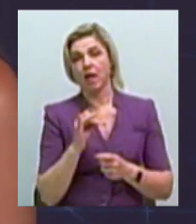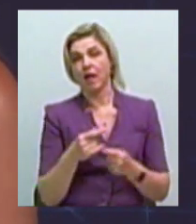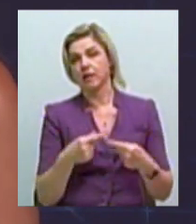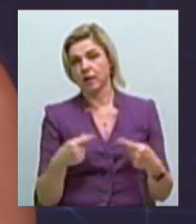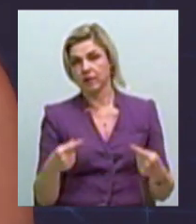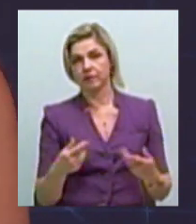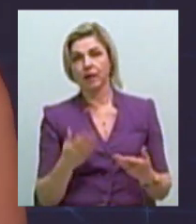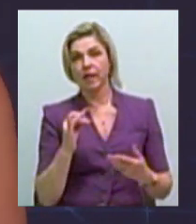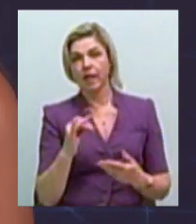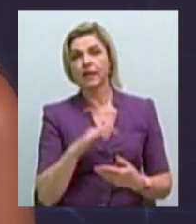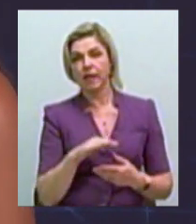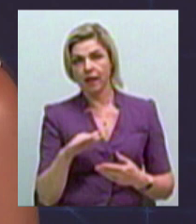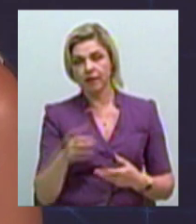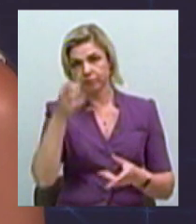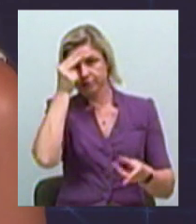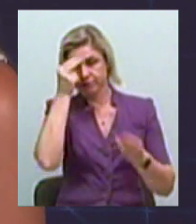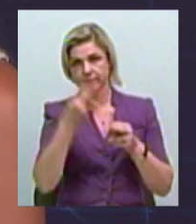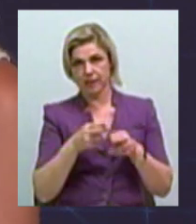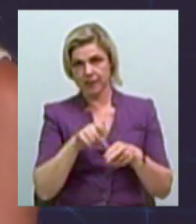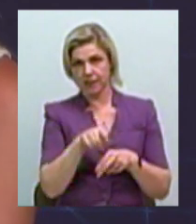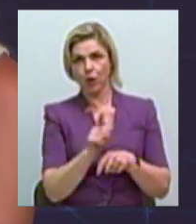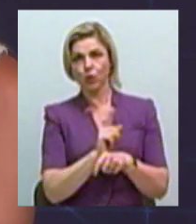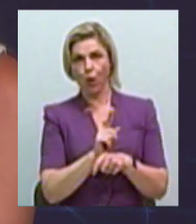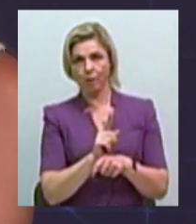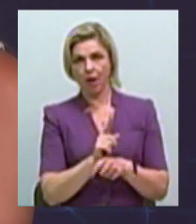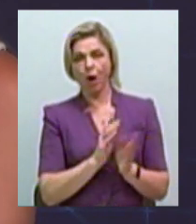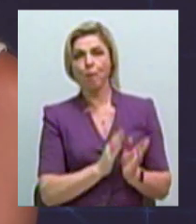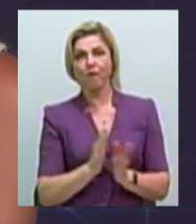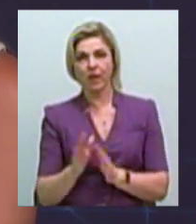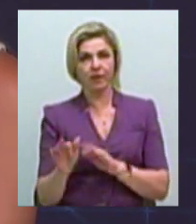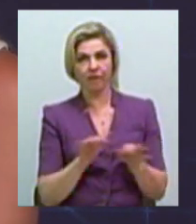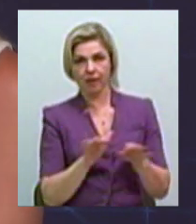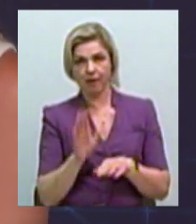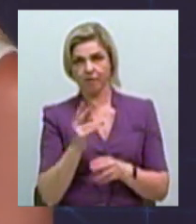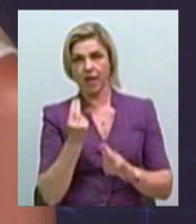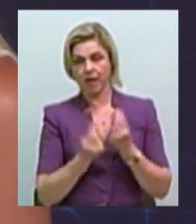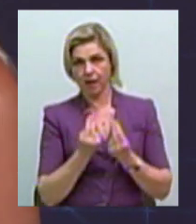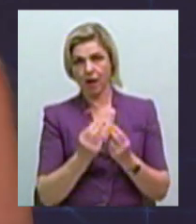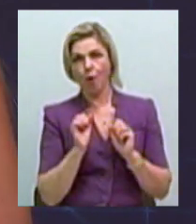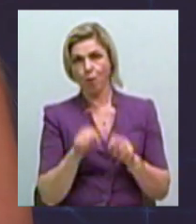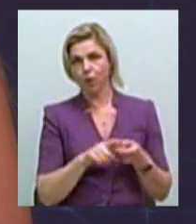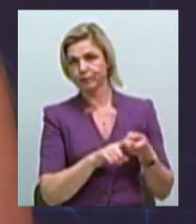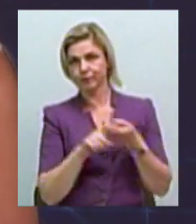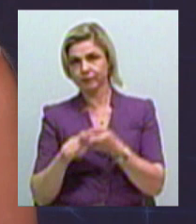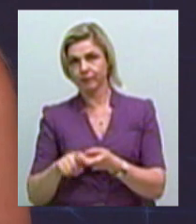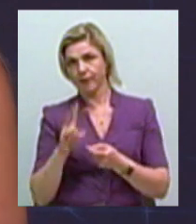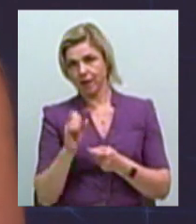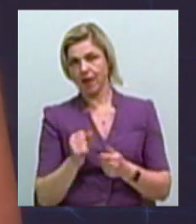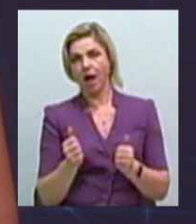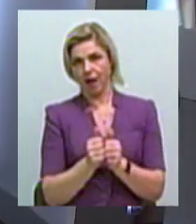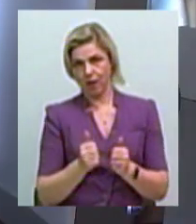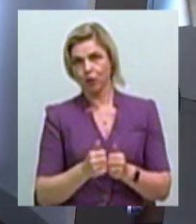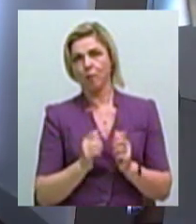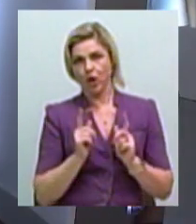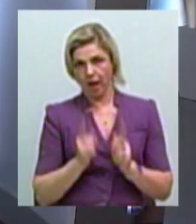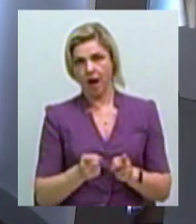і тому подібне. І дитина засвоює ці норми поведінки у грі, і може їх перенести на оточуючий реальний